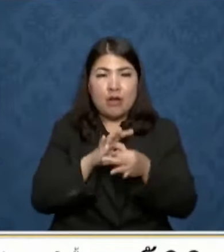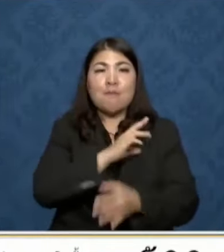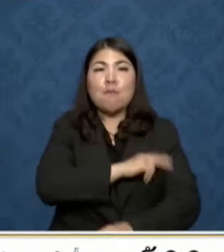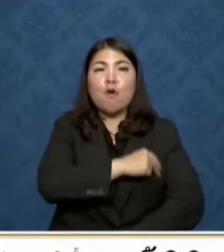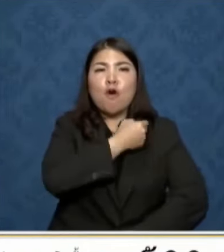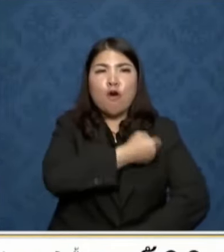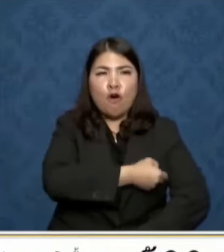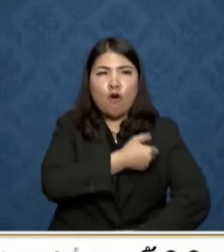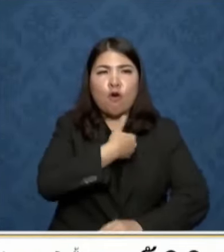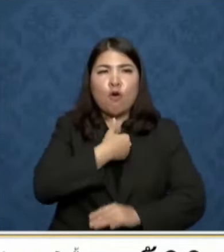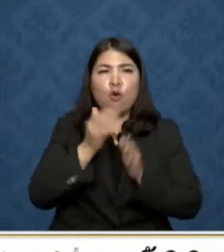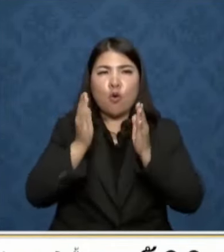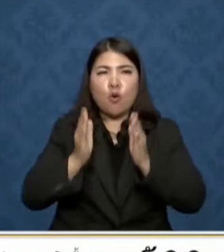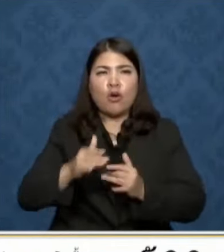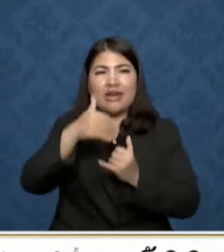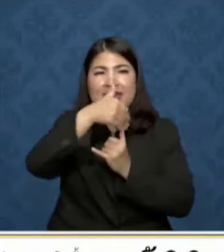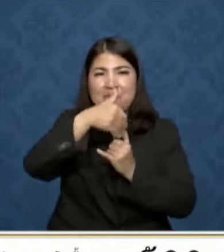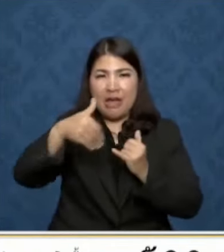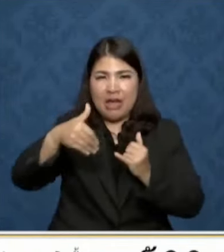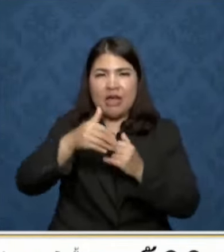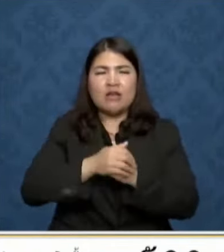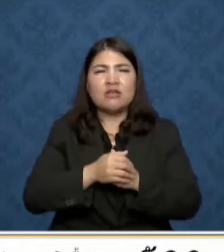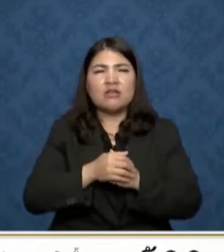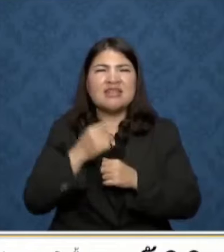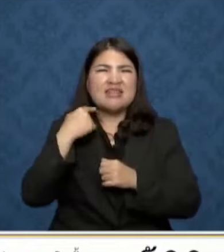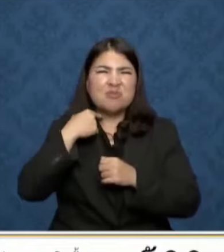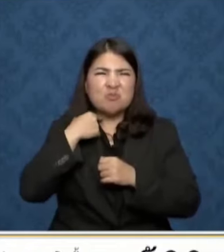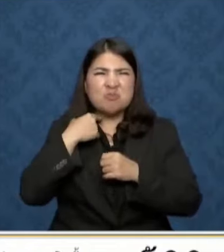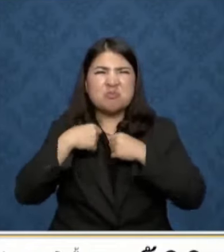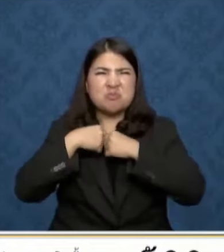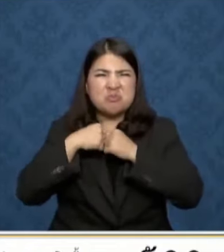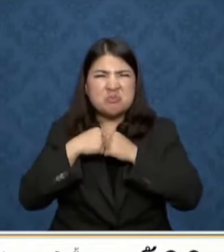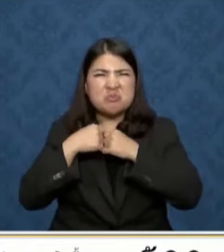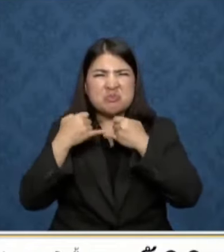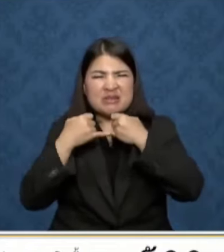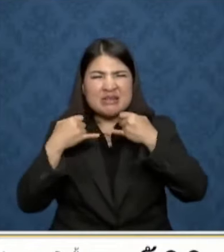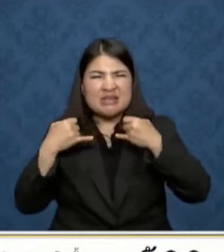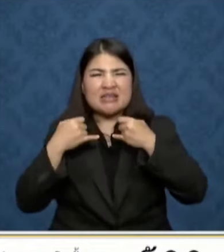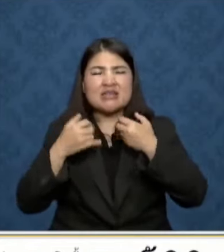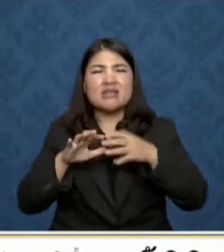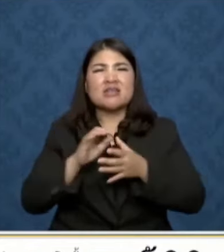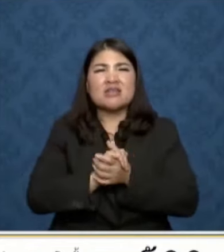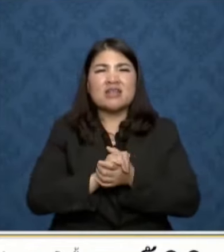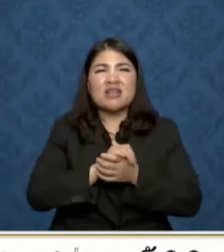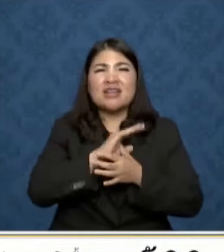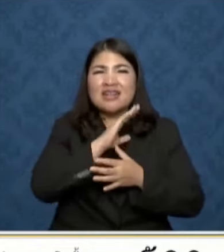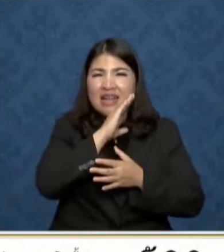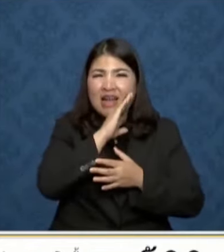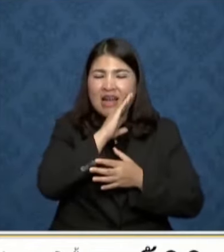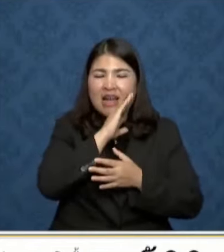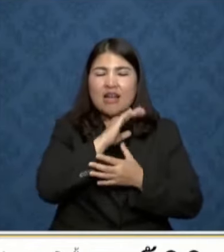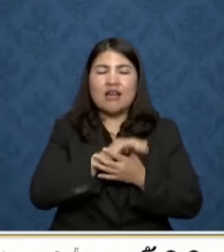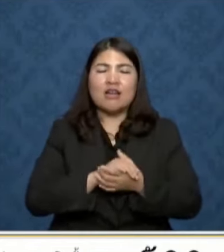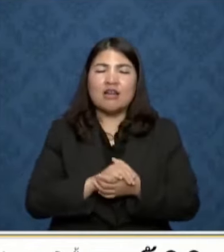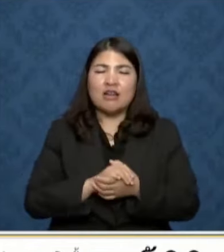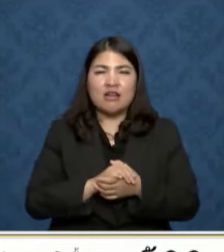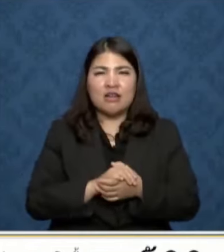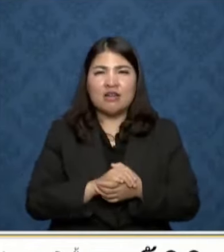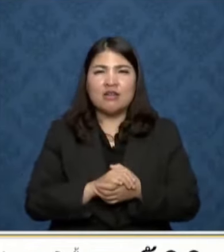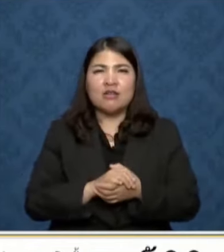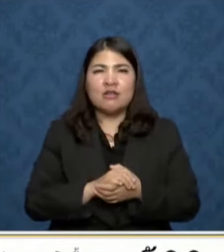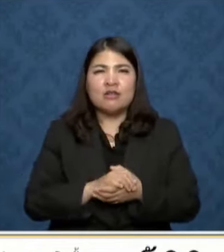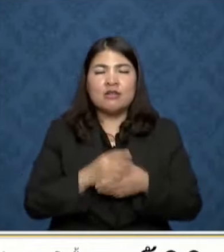หมอที่ผ่ากระดูคอเบีร์กดทบเจ้ภาษาตนี่ยโอเค ถ่าอันนี้เหมือน